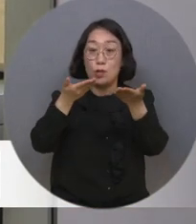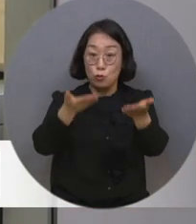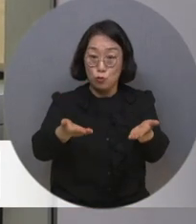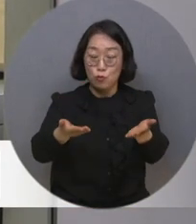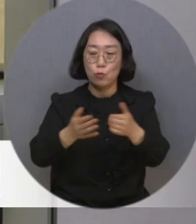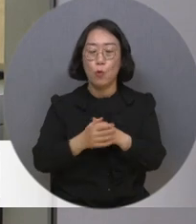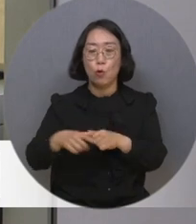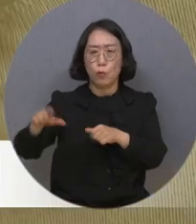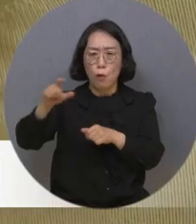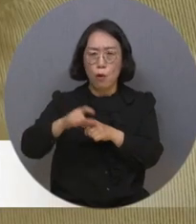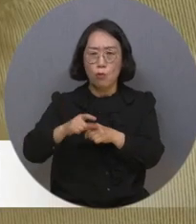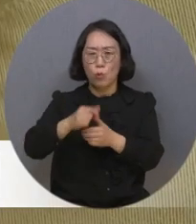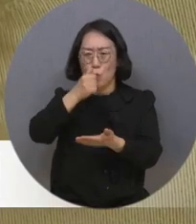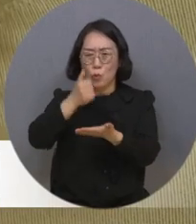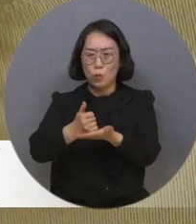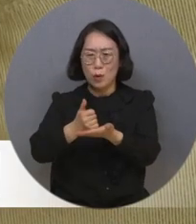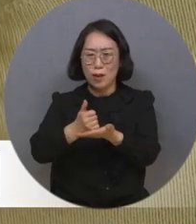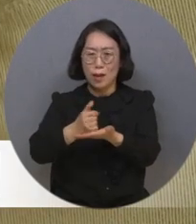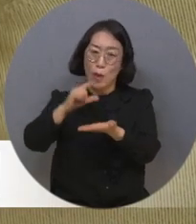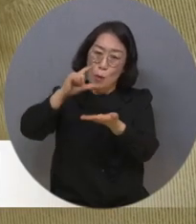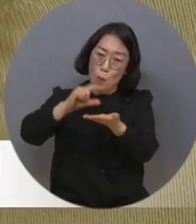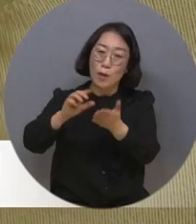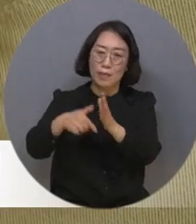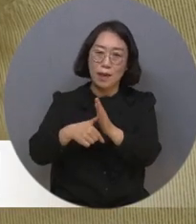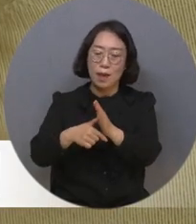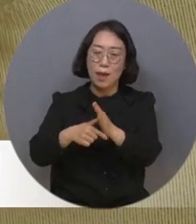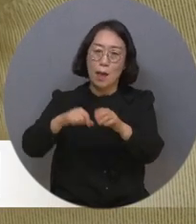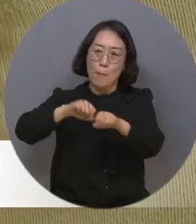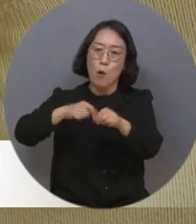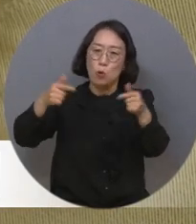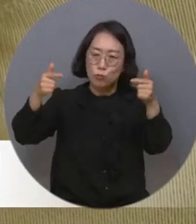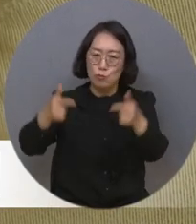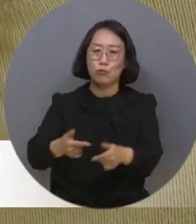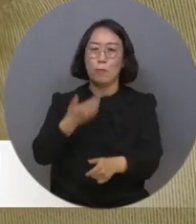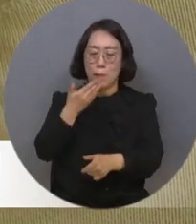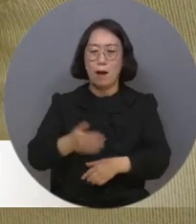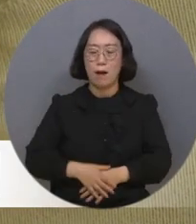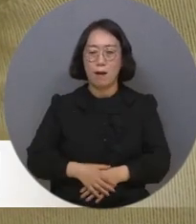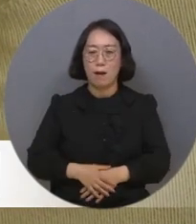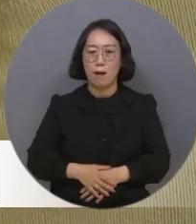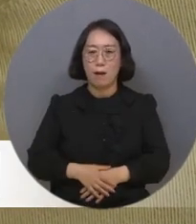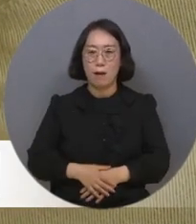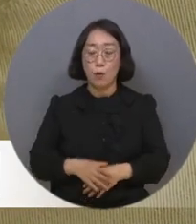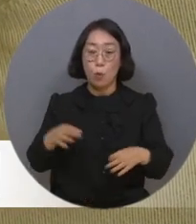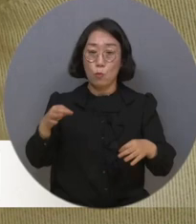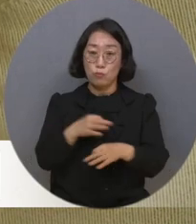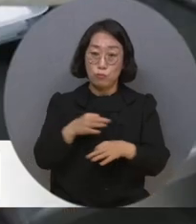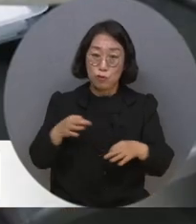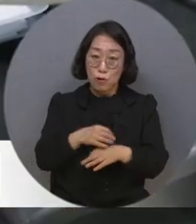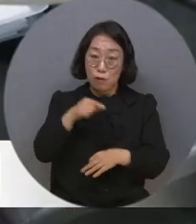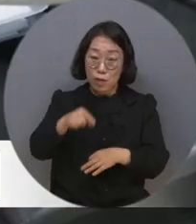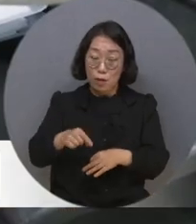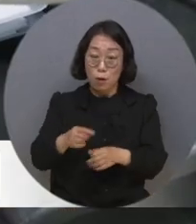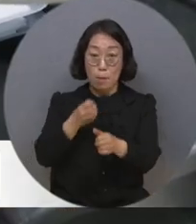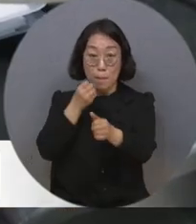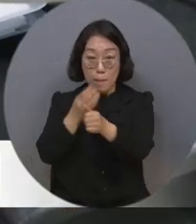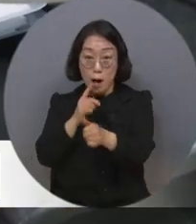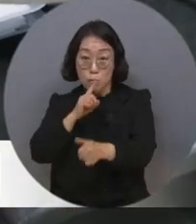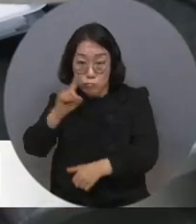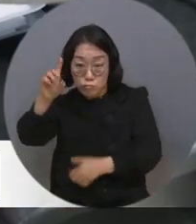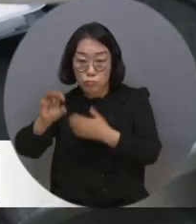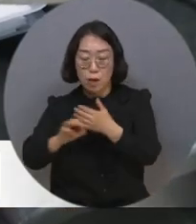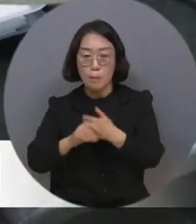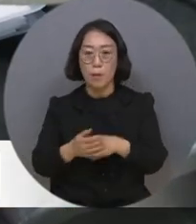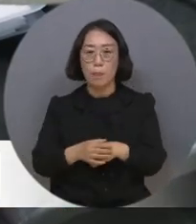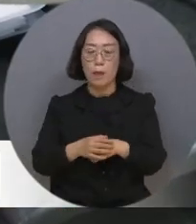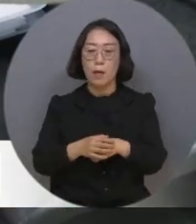중대하지 않은 경우에는 형사처벌 수위도 조정될 수 있습니다. 한편 부정수급을 제보하면 실업급여 등의 경우